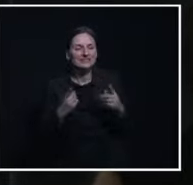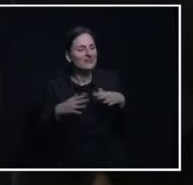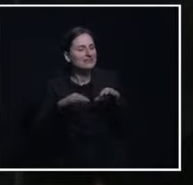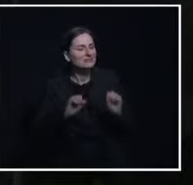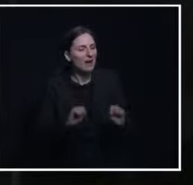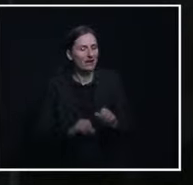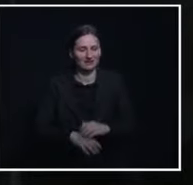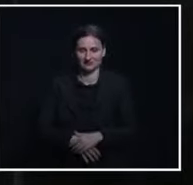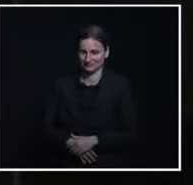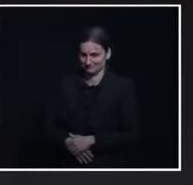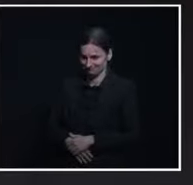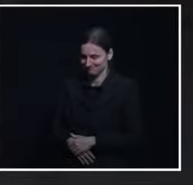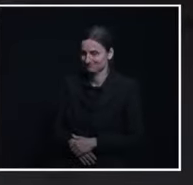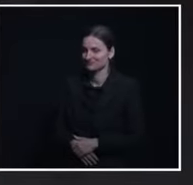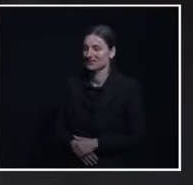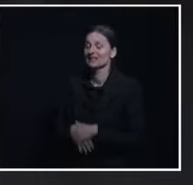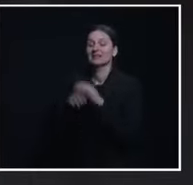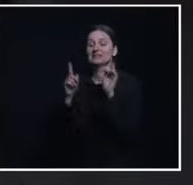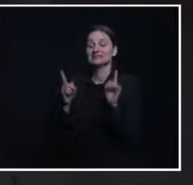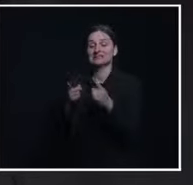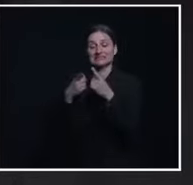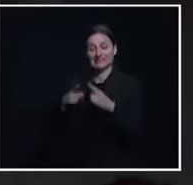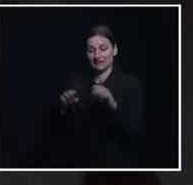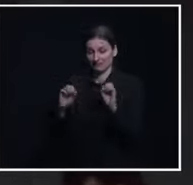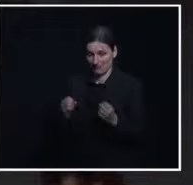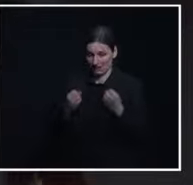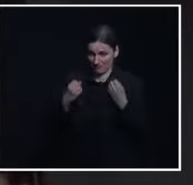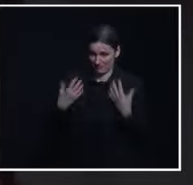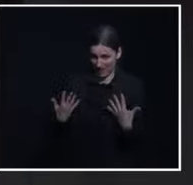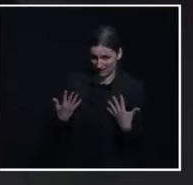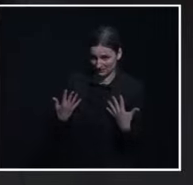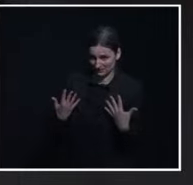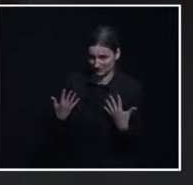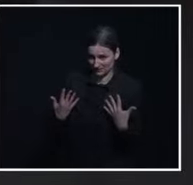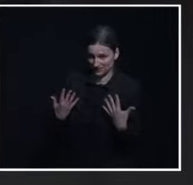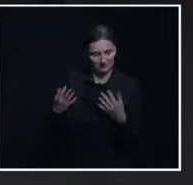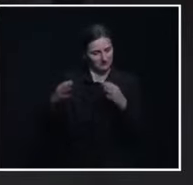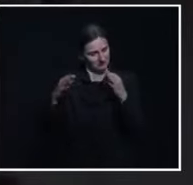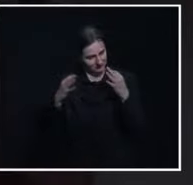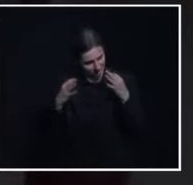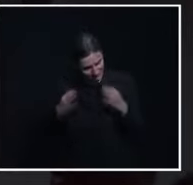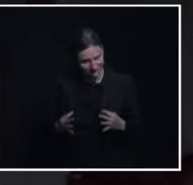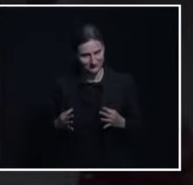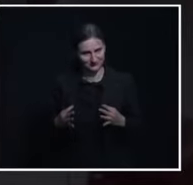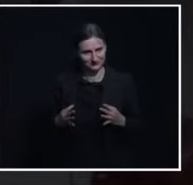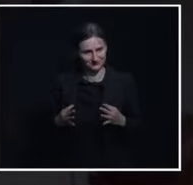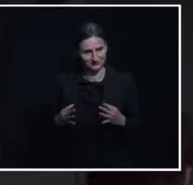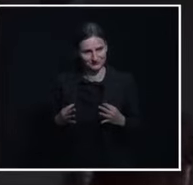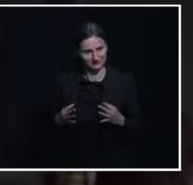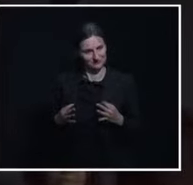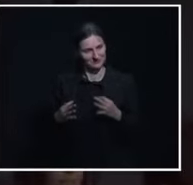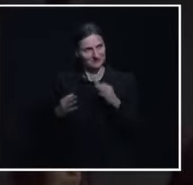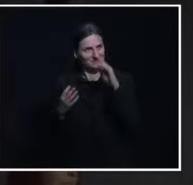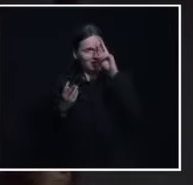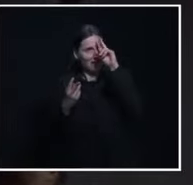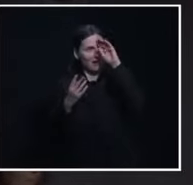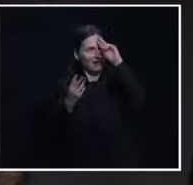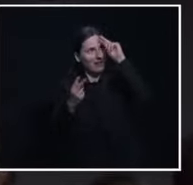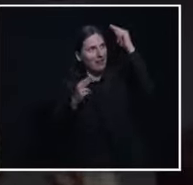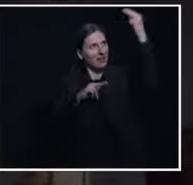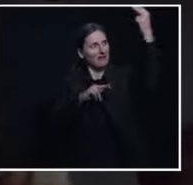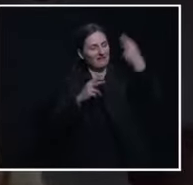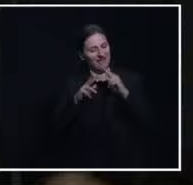Beim Singen kann es passieren, dass man sich unvermutet in einer anderen Welt, in einer